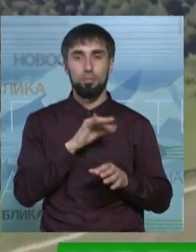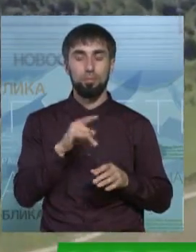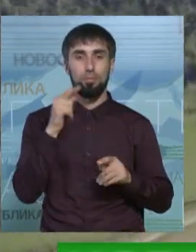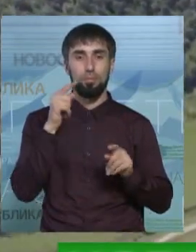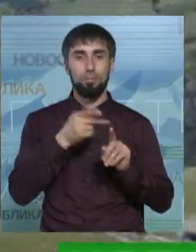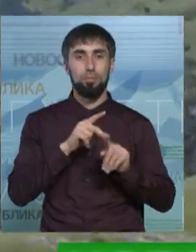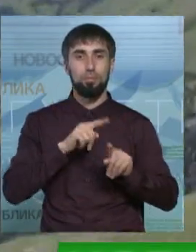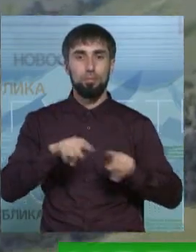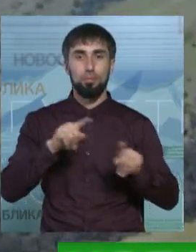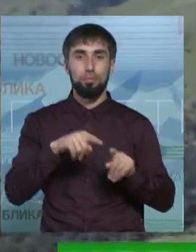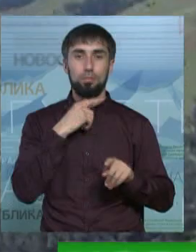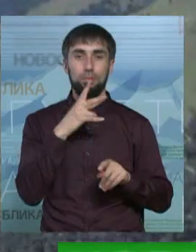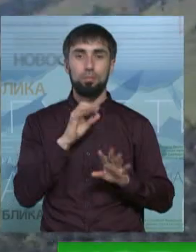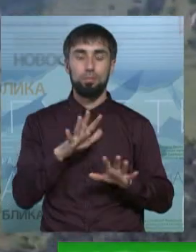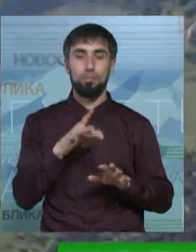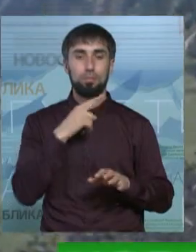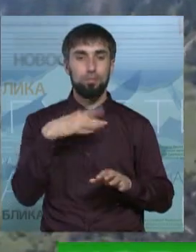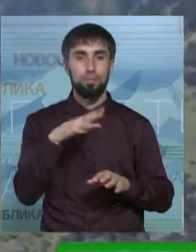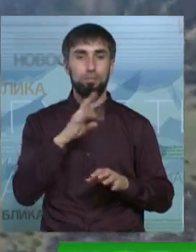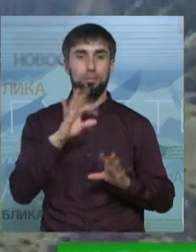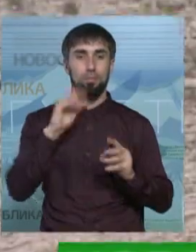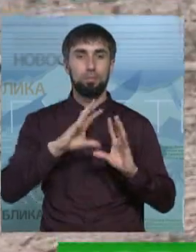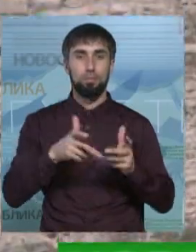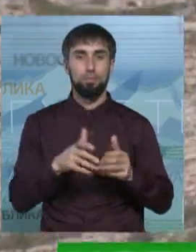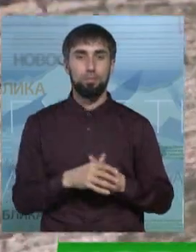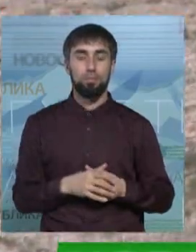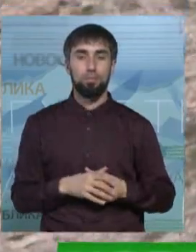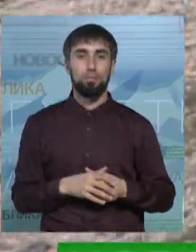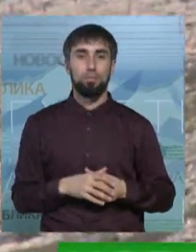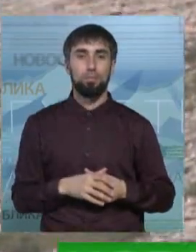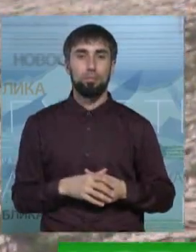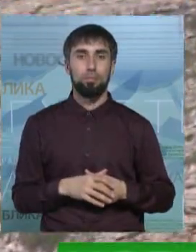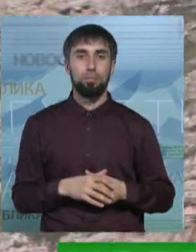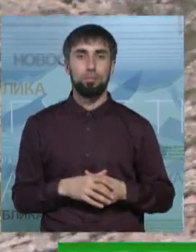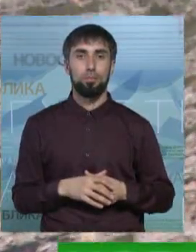популяризируя Ингушетию не только в России, но и во всем мире. Идрис Ижиев, Рамзан Зурабов, Новости 24.